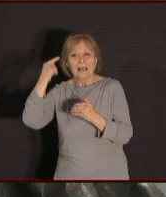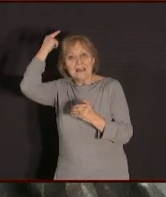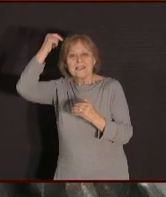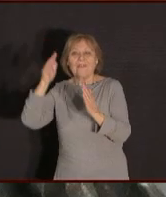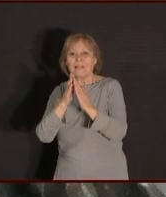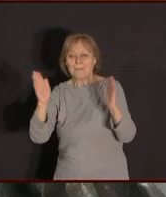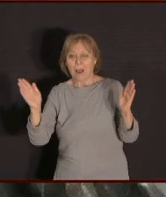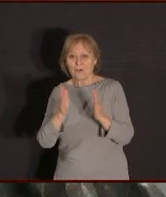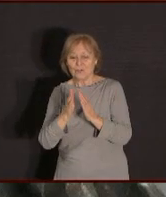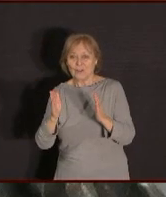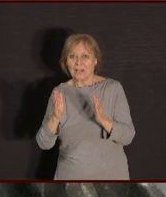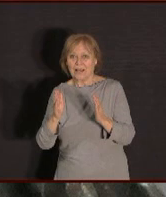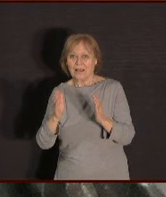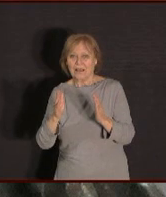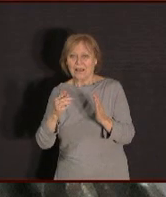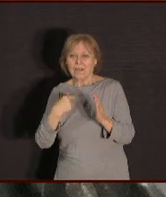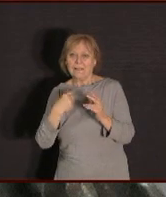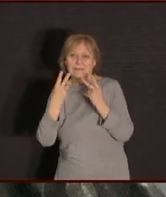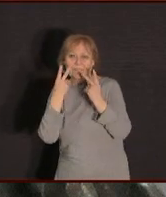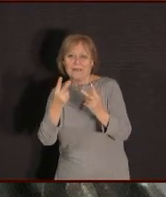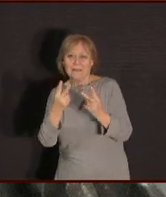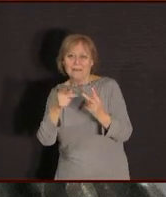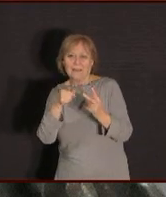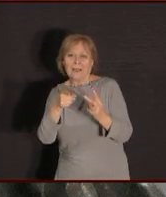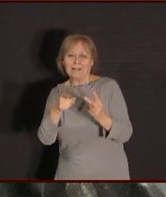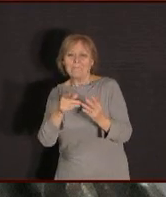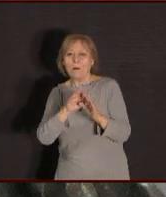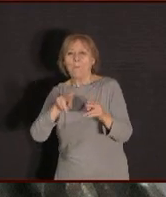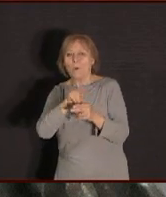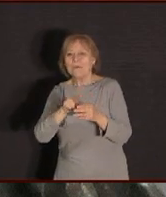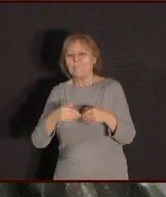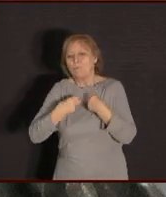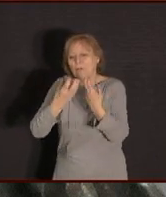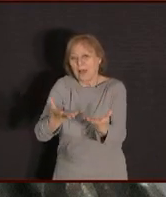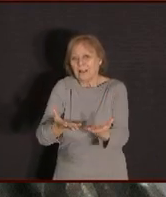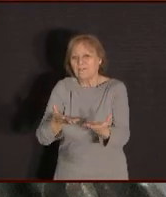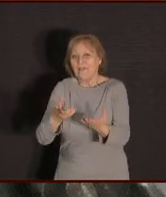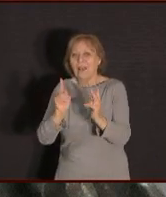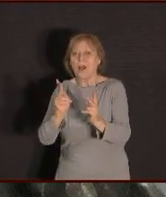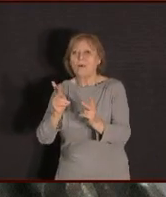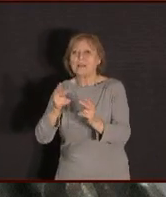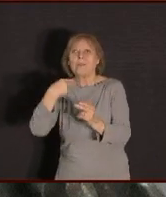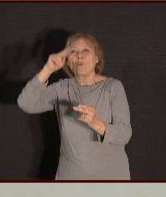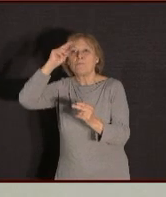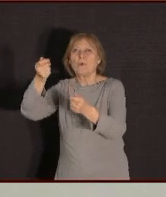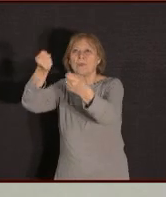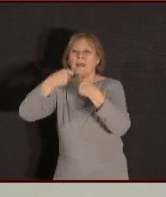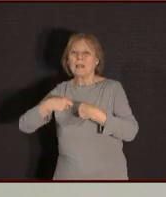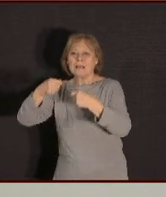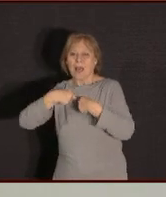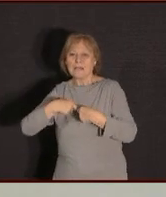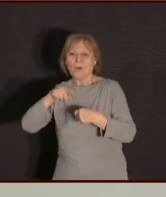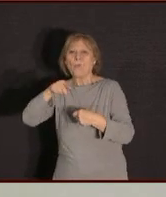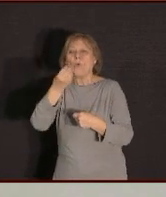predvsem me izstopa ta vidik popolne podaritve, kako se mi Gospod vsega daje do konca. Daje se mi v